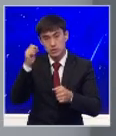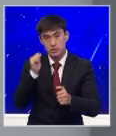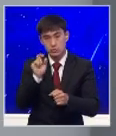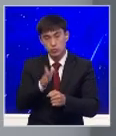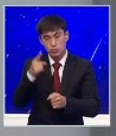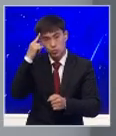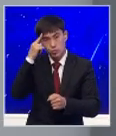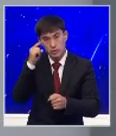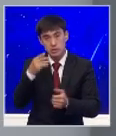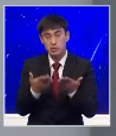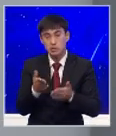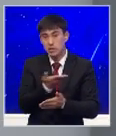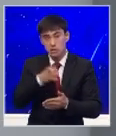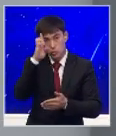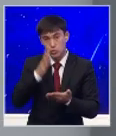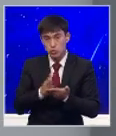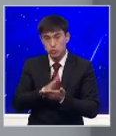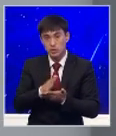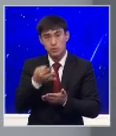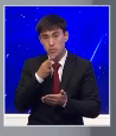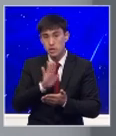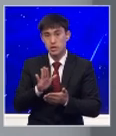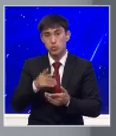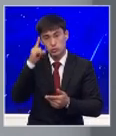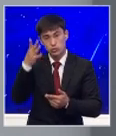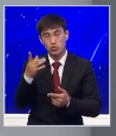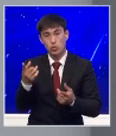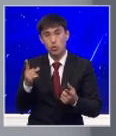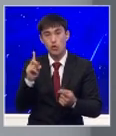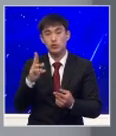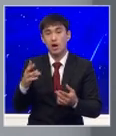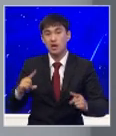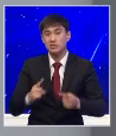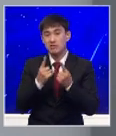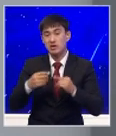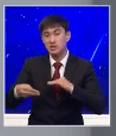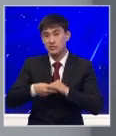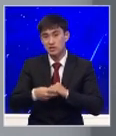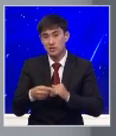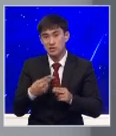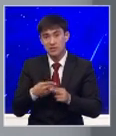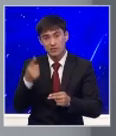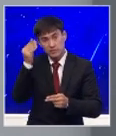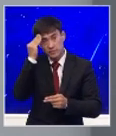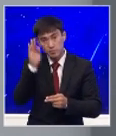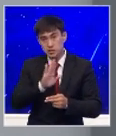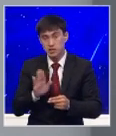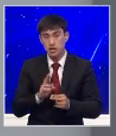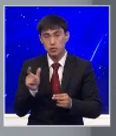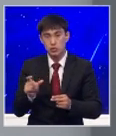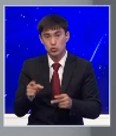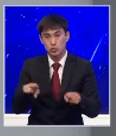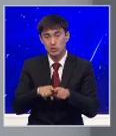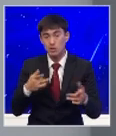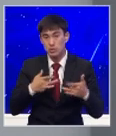Даже если мы не госслужащие нам неприятно когда узнаем что кого-то арестовали за взятку Но даже это не всегда впечатляет людей думаю